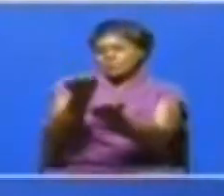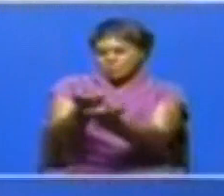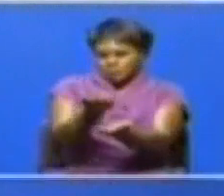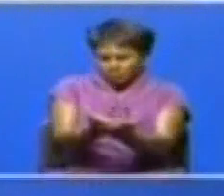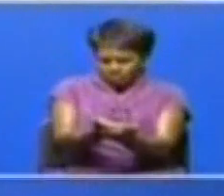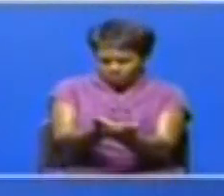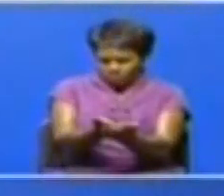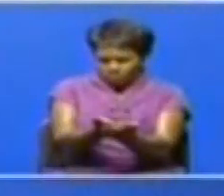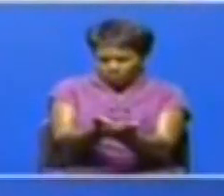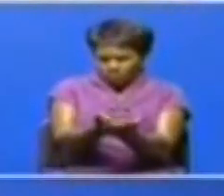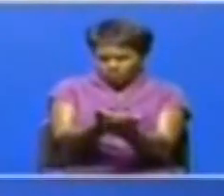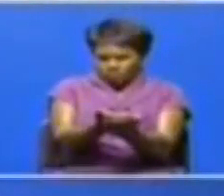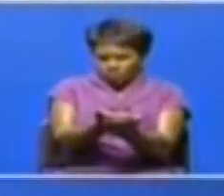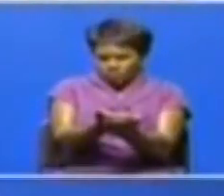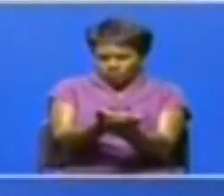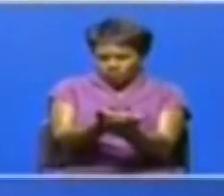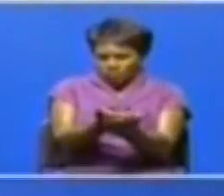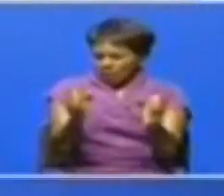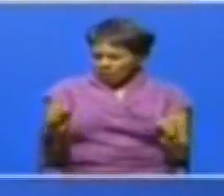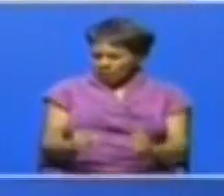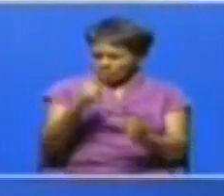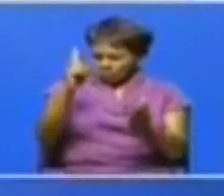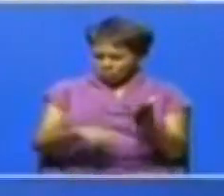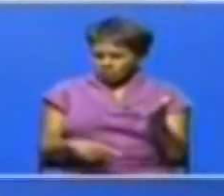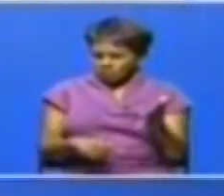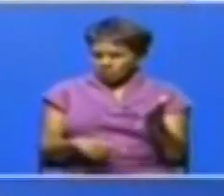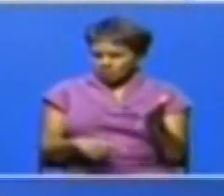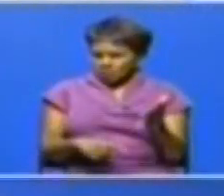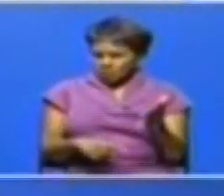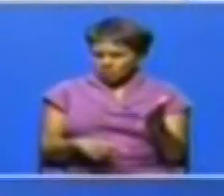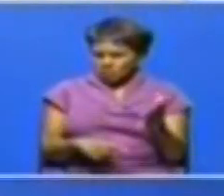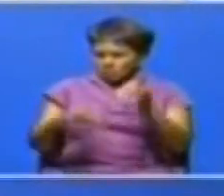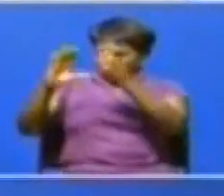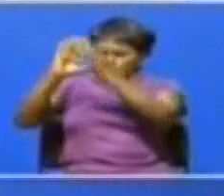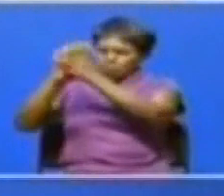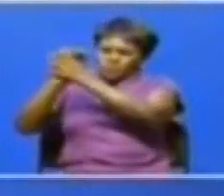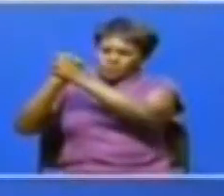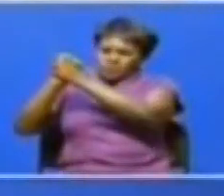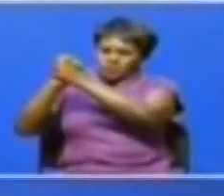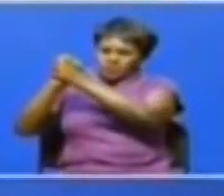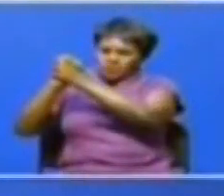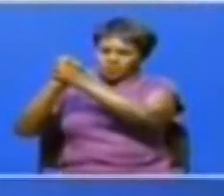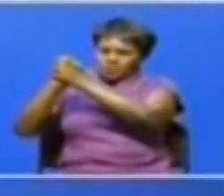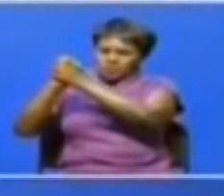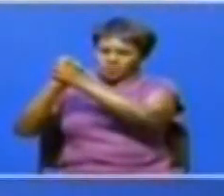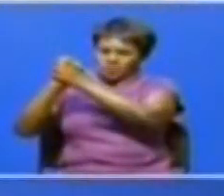maombi. Vile inaendelea ni hivi, chama ya Jubilee ita